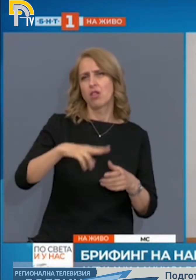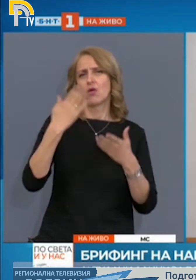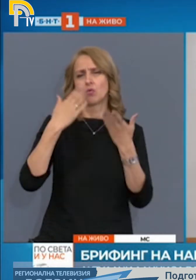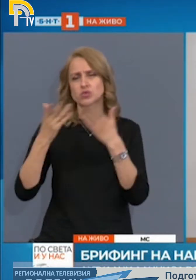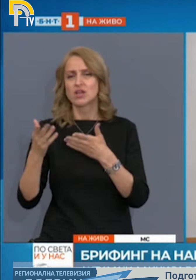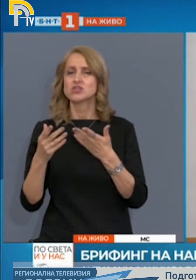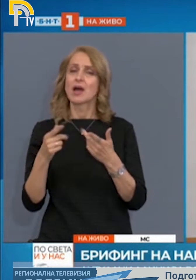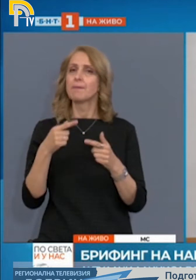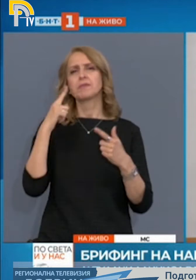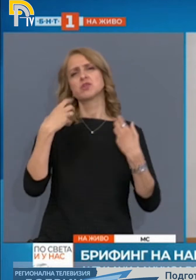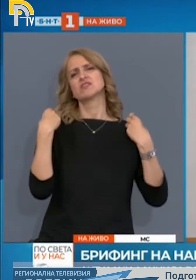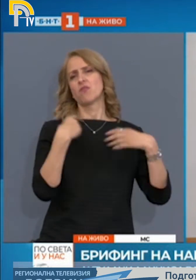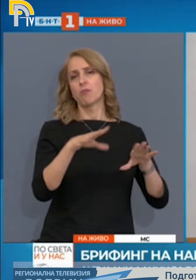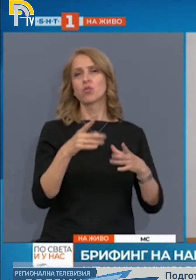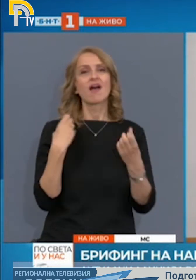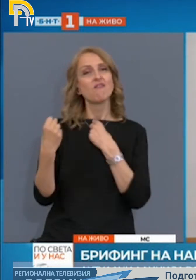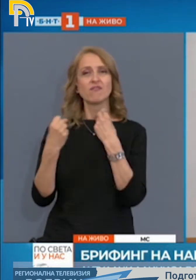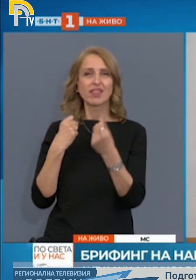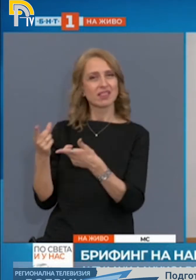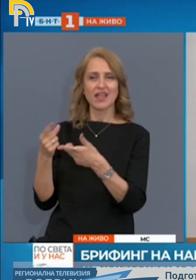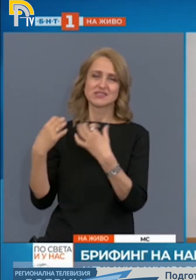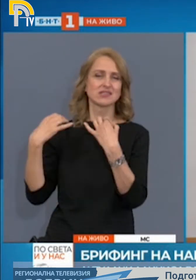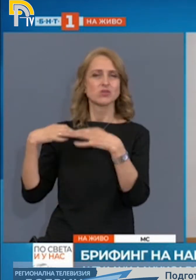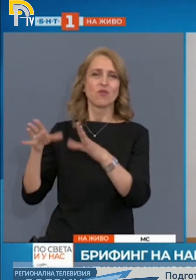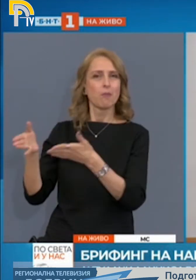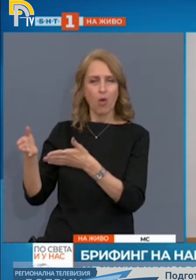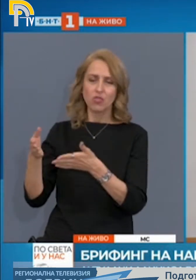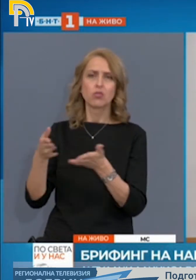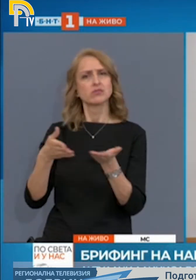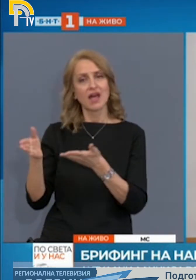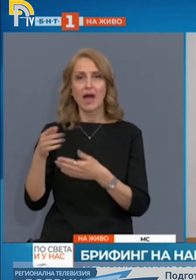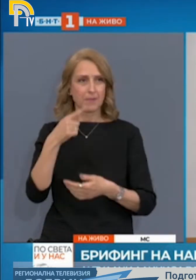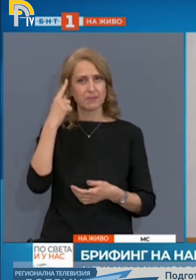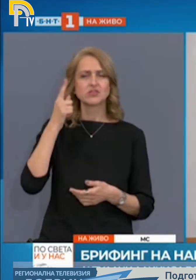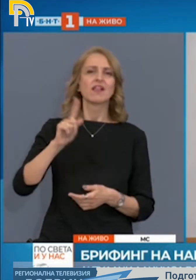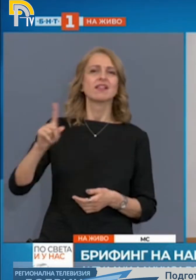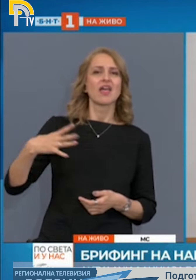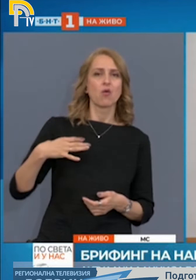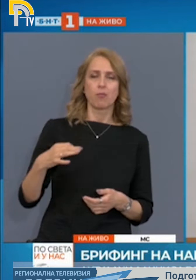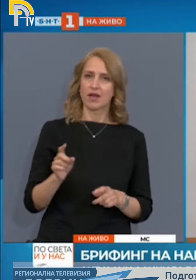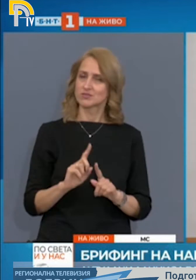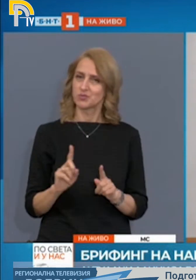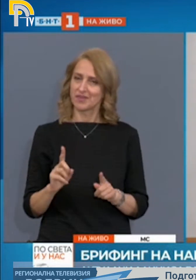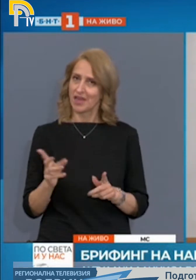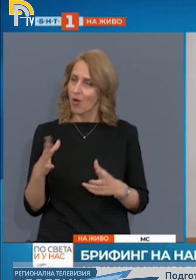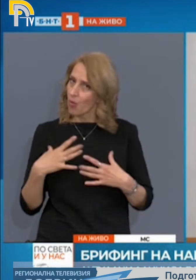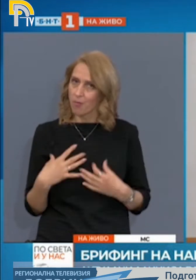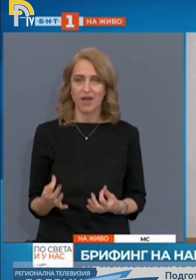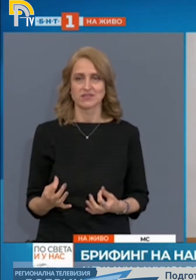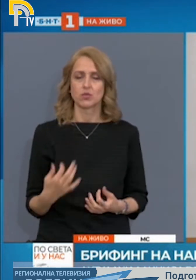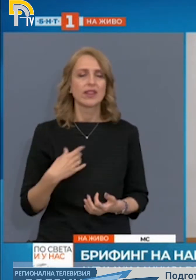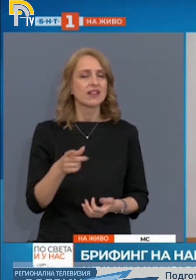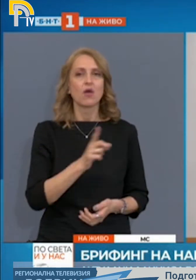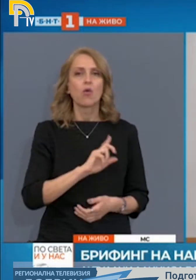Това, че са разрешени фитнесите, това не значи, че ги прави безопасно място. Никога не съм твърдял, че фитнесите са